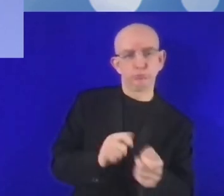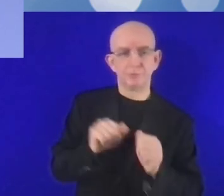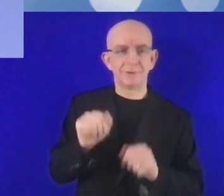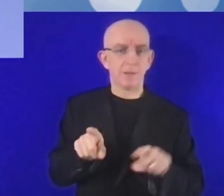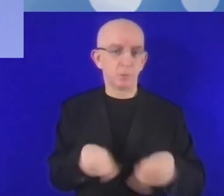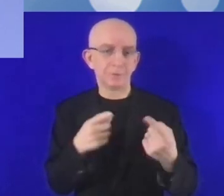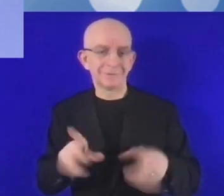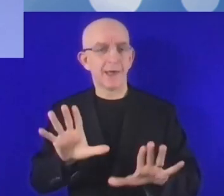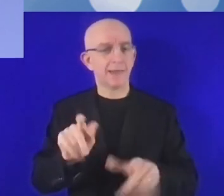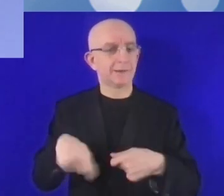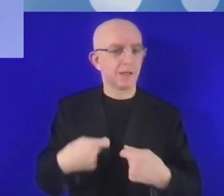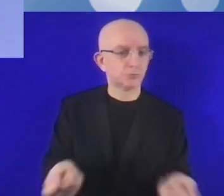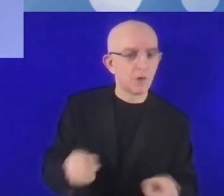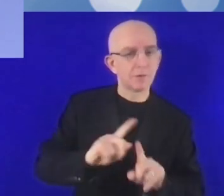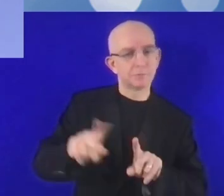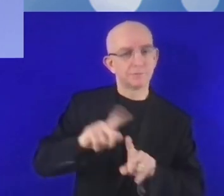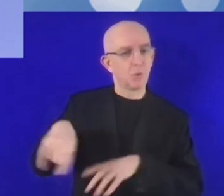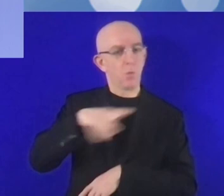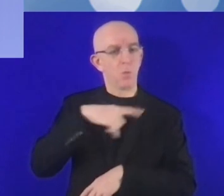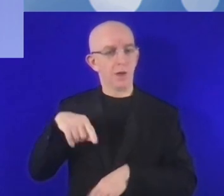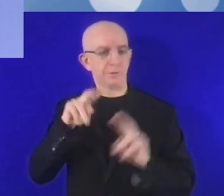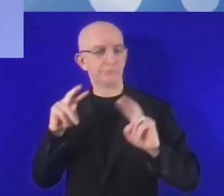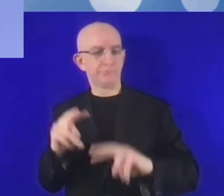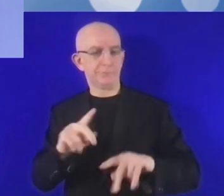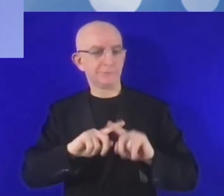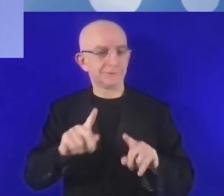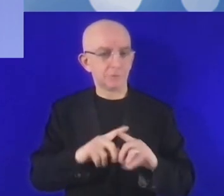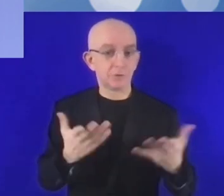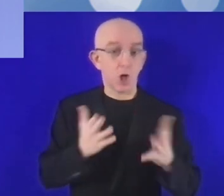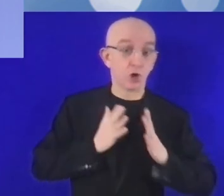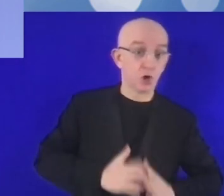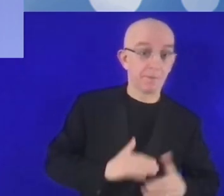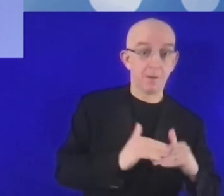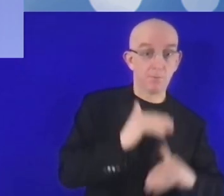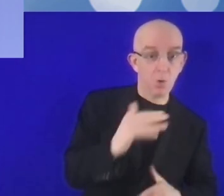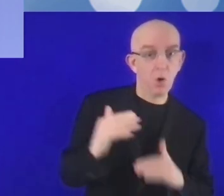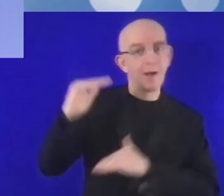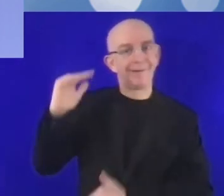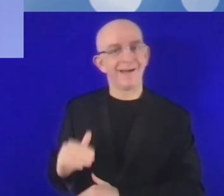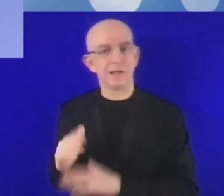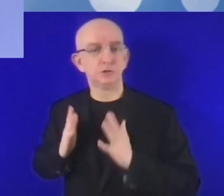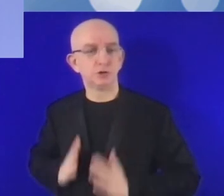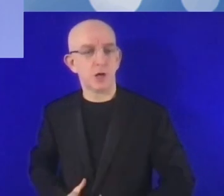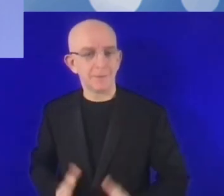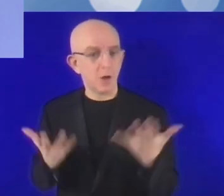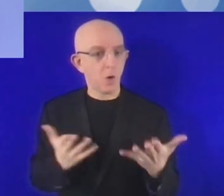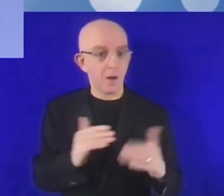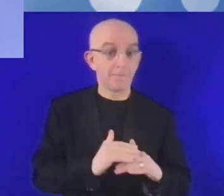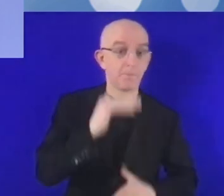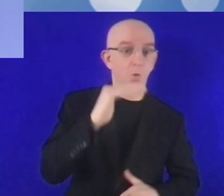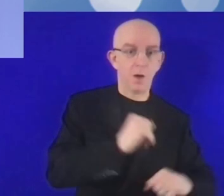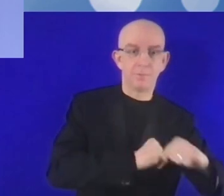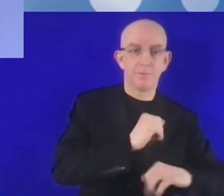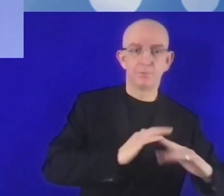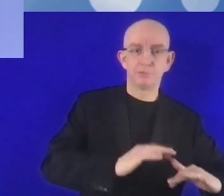多的程度更加像机器。我们可以看到科技在发展，人工智能更加的